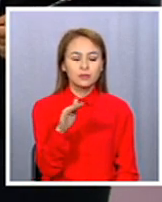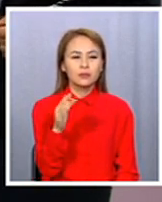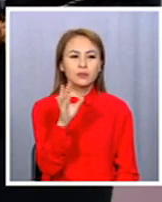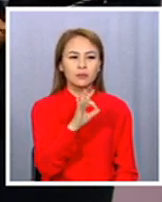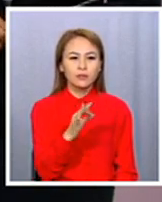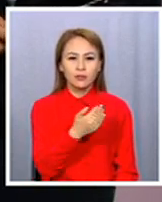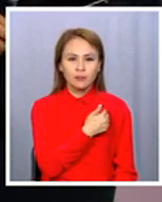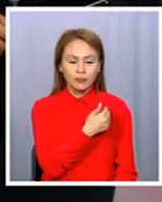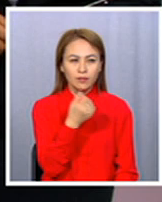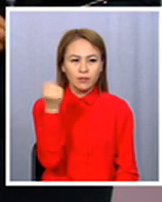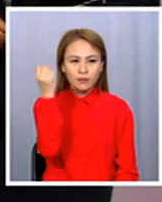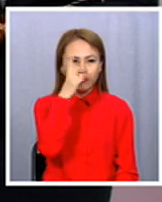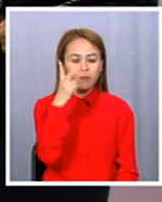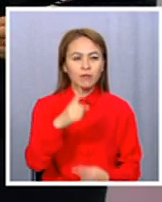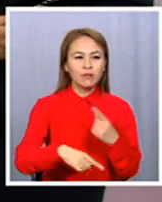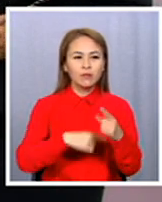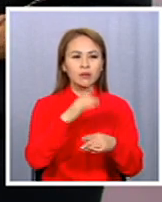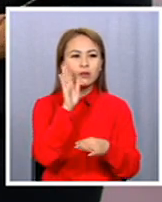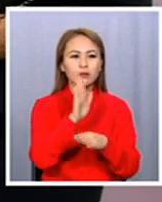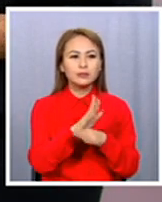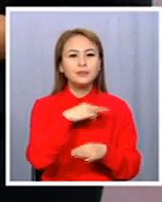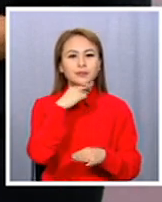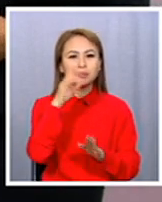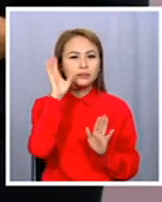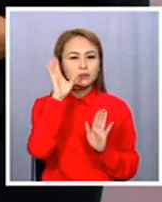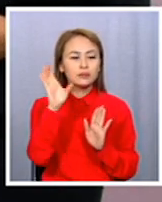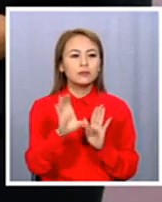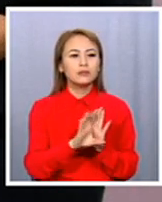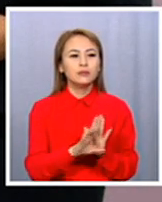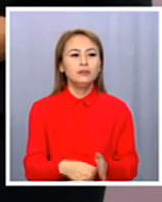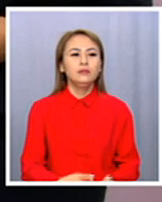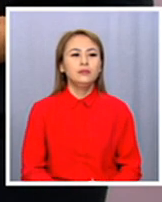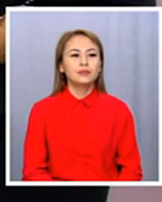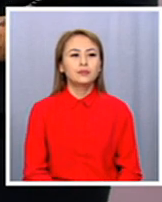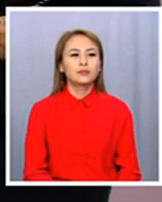келсе, келесі тапсырмаға назар аударыңдар.